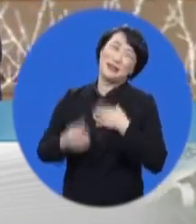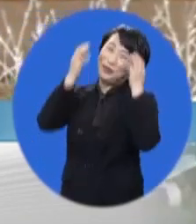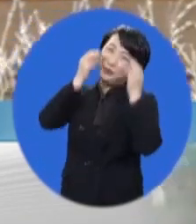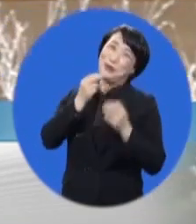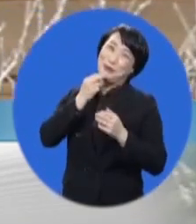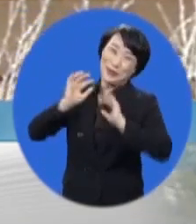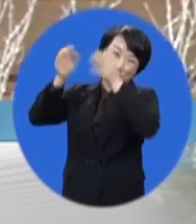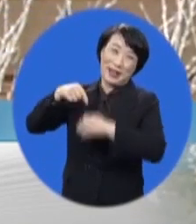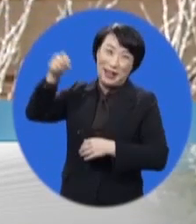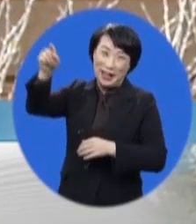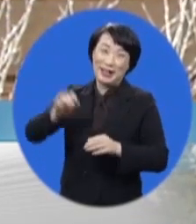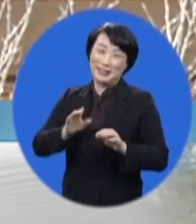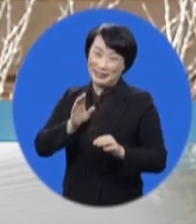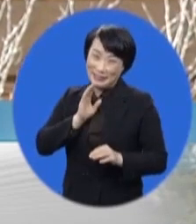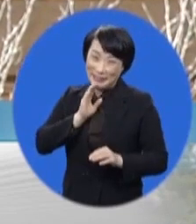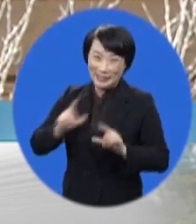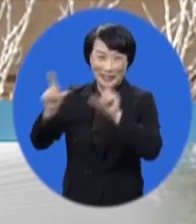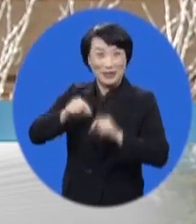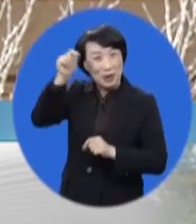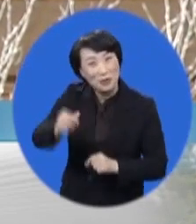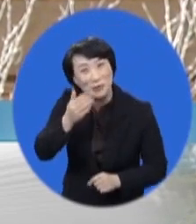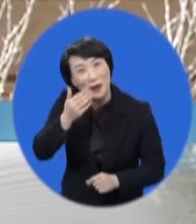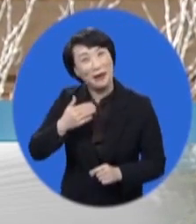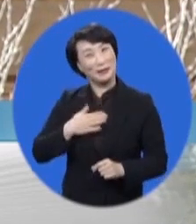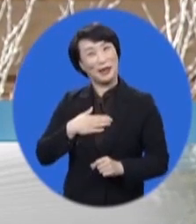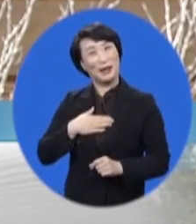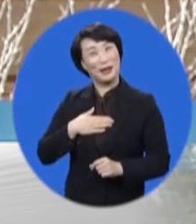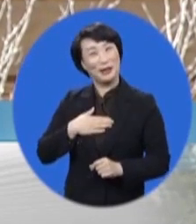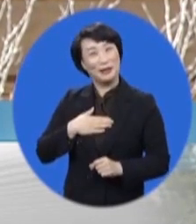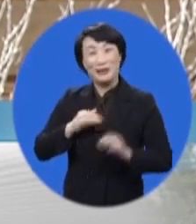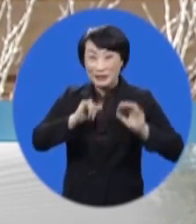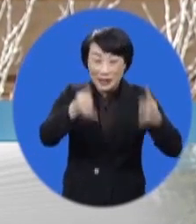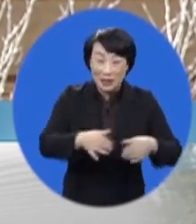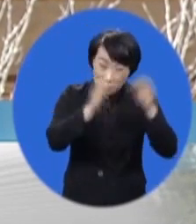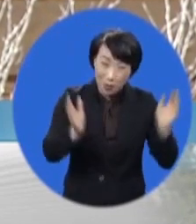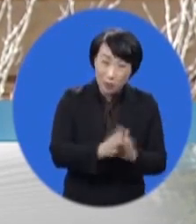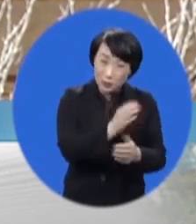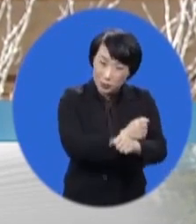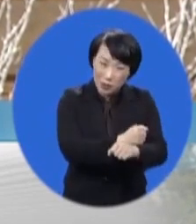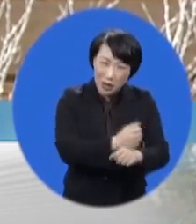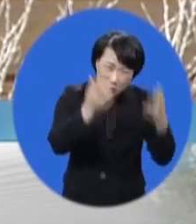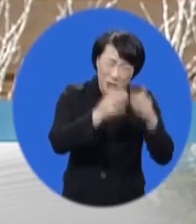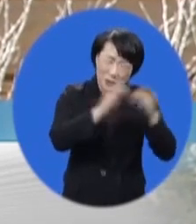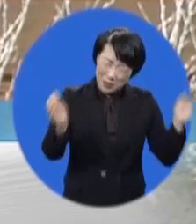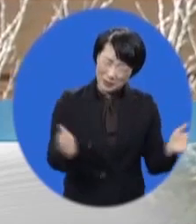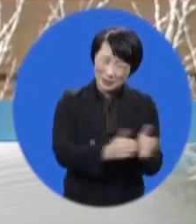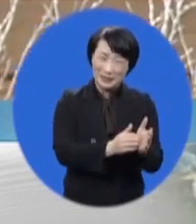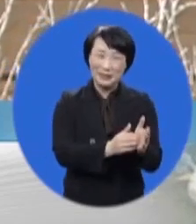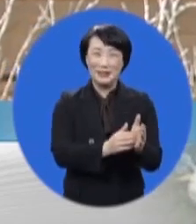없는 천국에서 정말로 영원히 살리라. 나는 이 세상의 모든 수고와 고통을